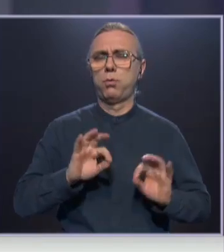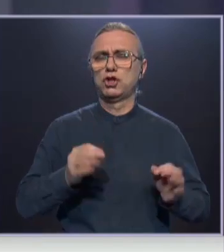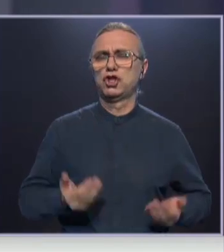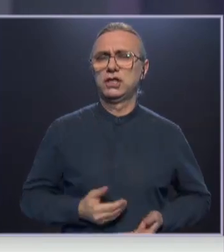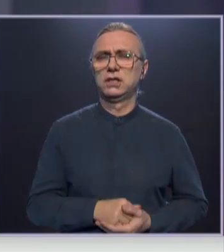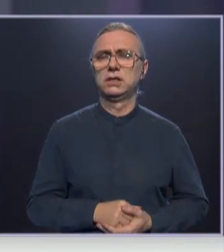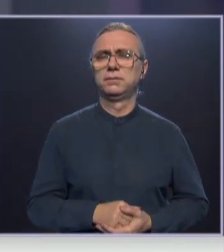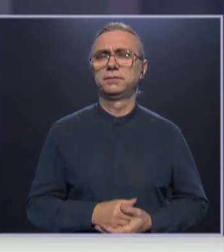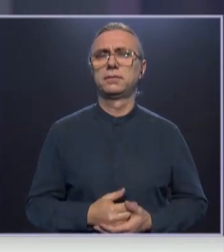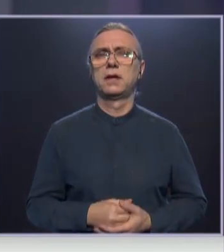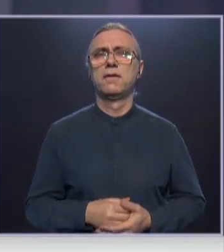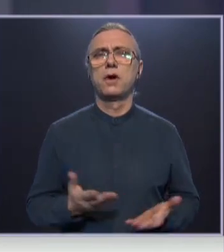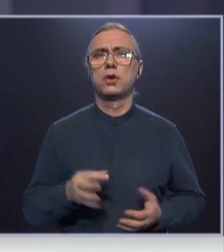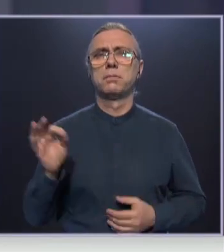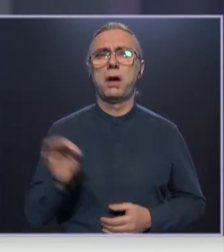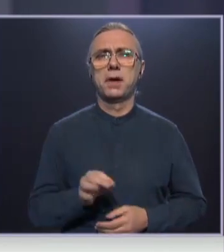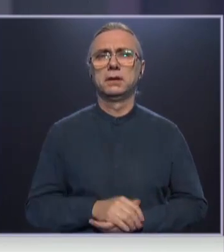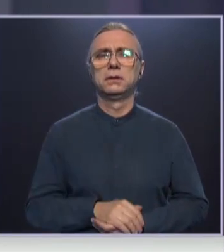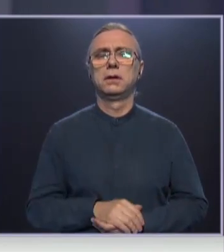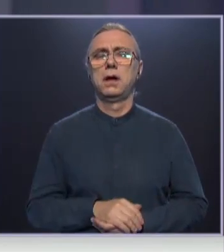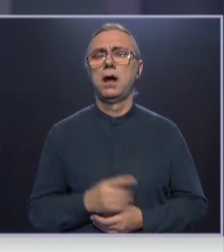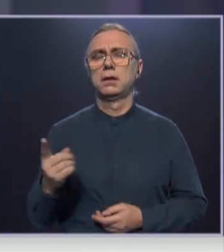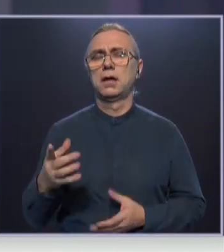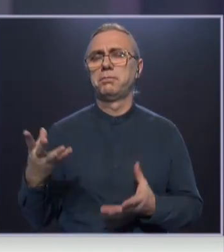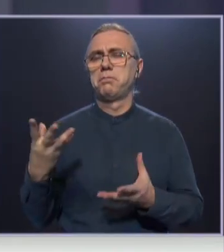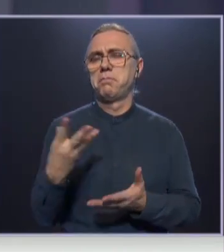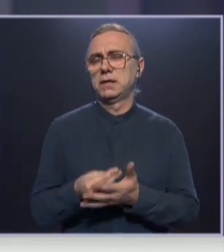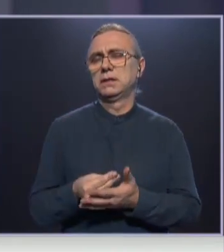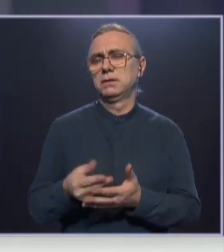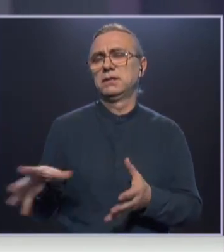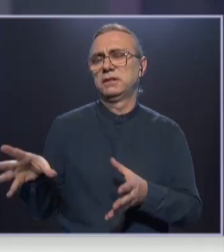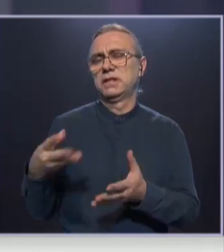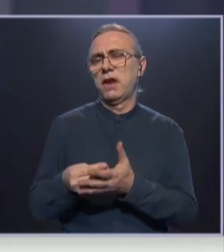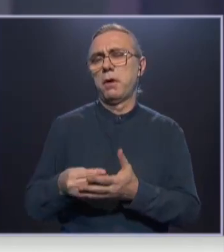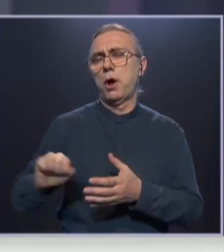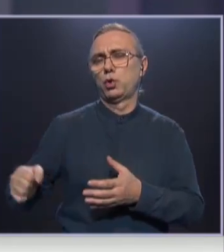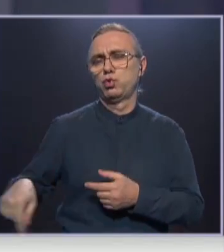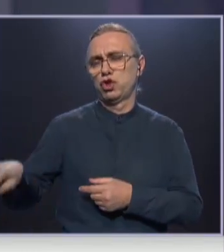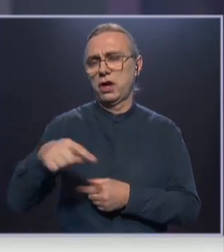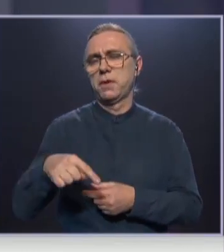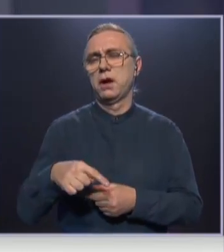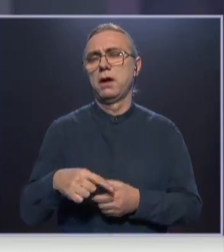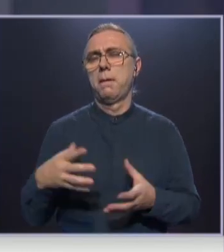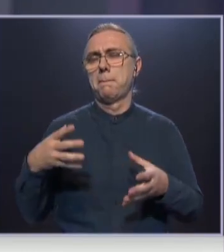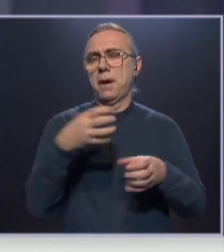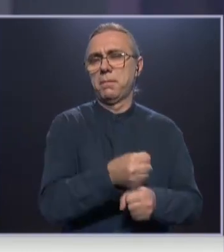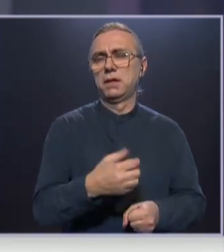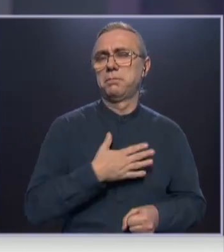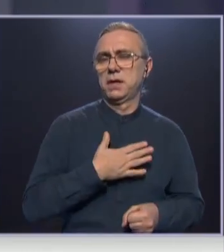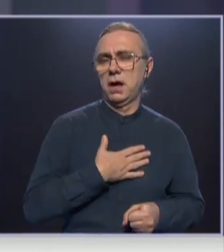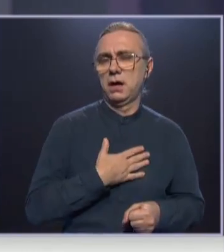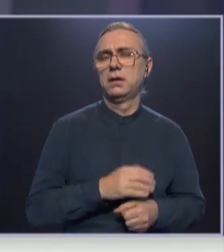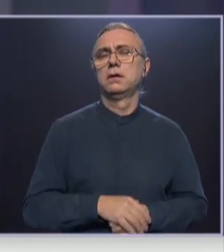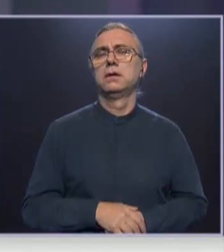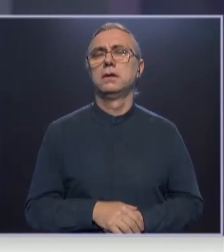момент она своими подружками поймала меня после школы и сказала, что если я не прекращу общаться с моим